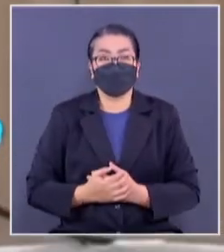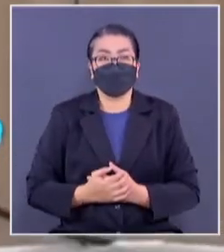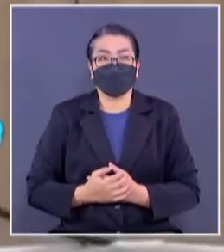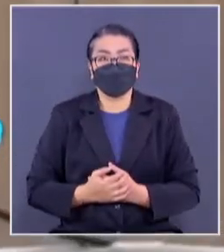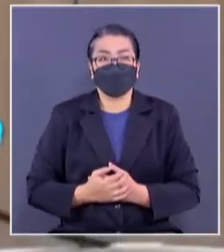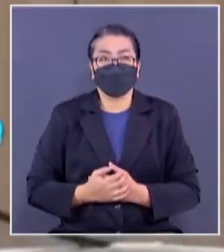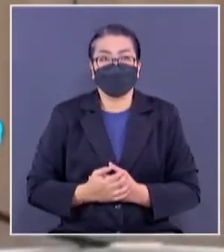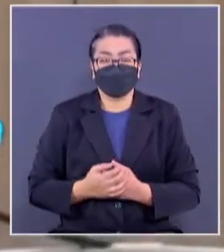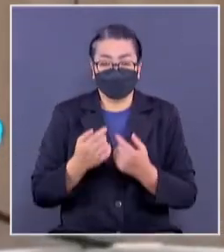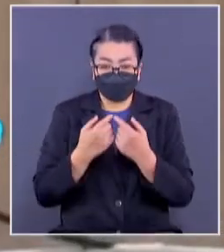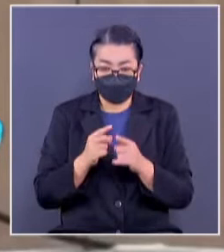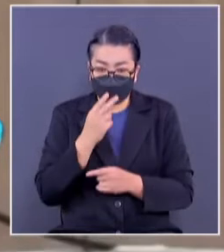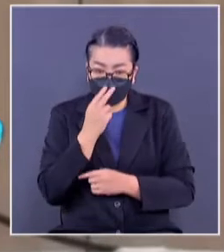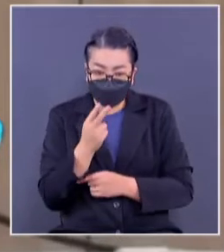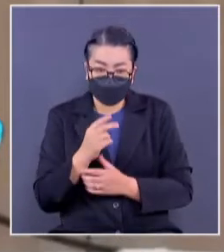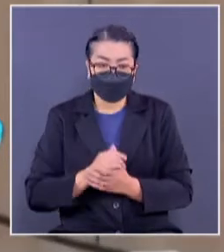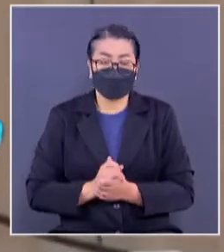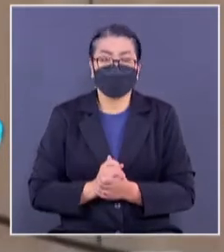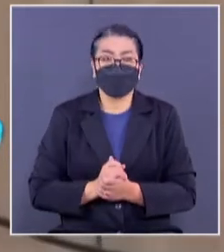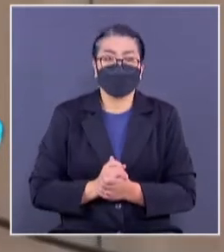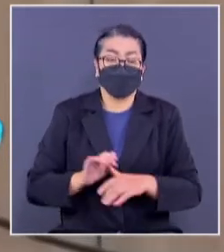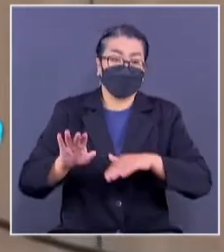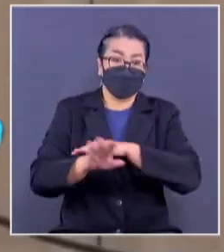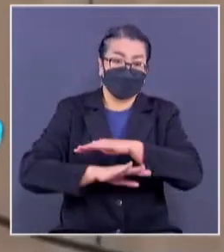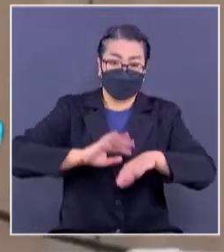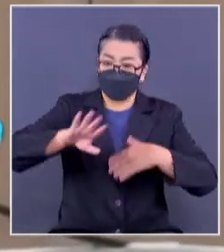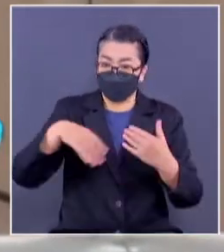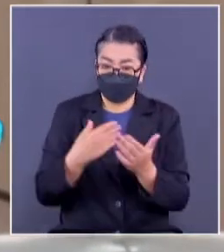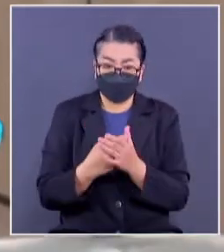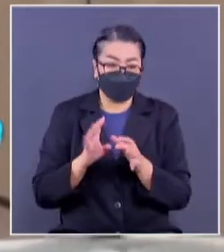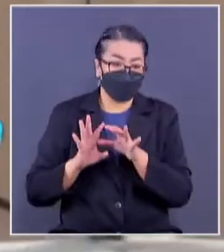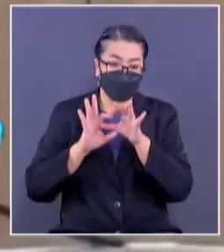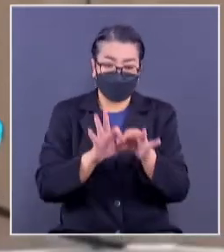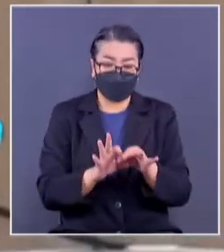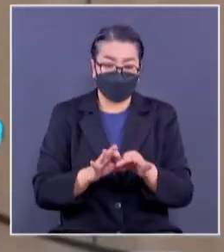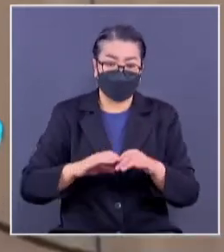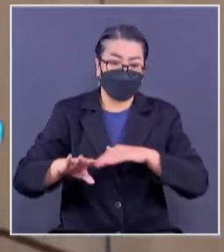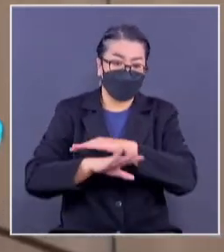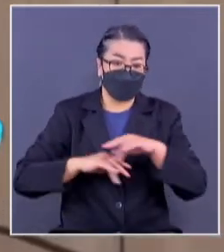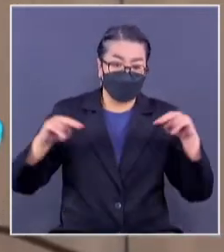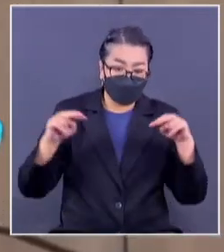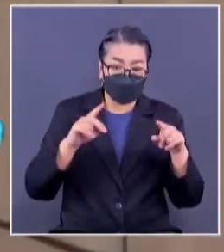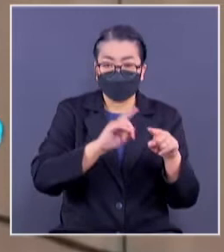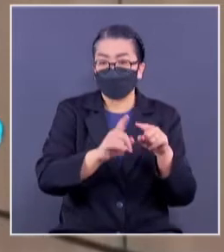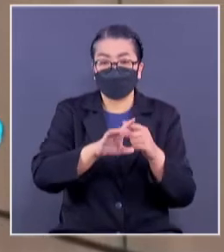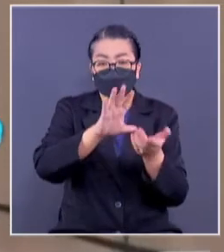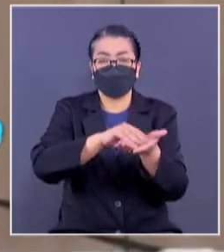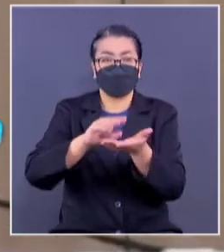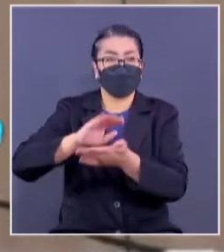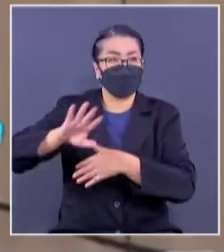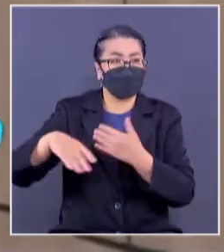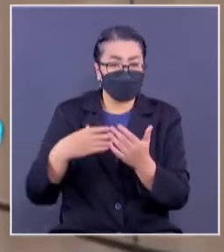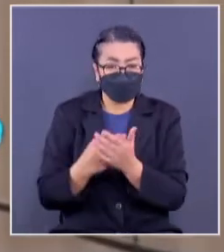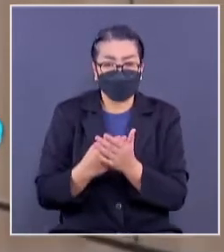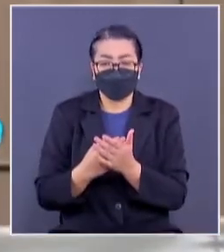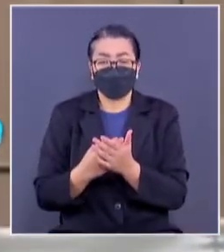ยู่บนพื้นฐานของพยานหลักฐานที่เกี่ยวข้องกับเหตุการณ์แล้วก็เป็นพยานฐานที่พิสูจน์ได้จากวิท